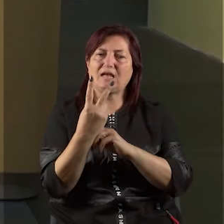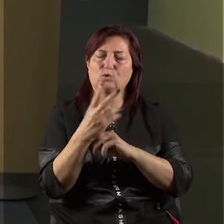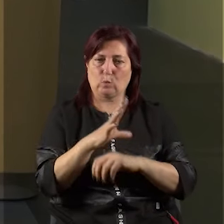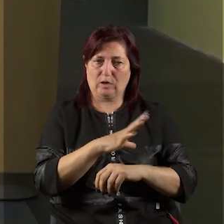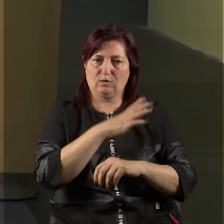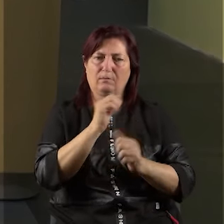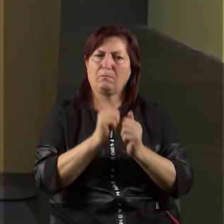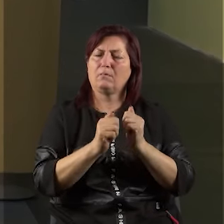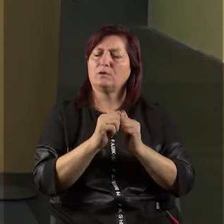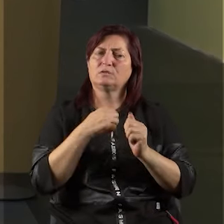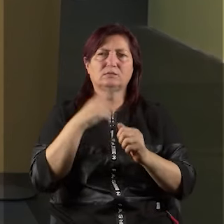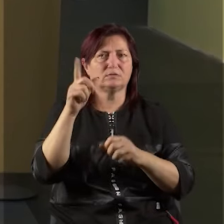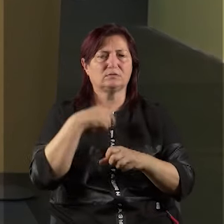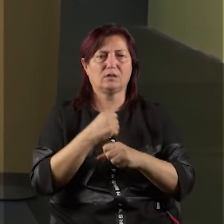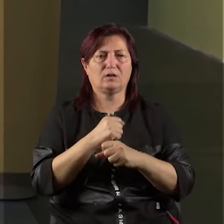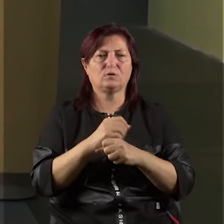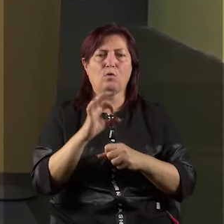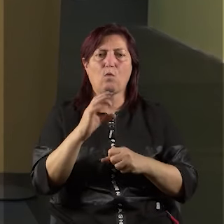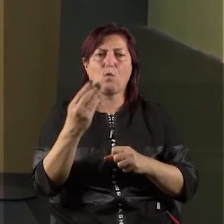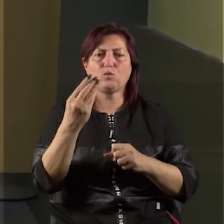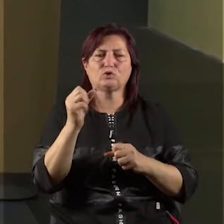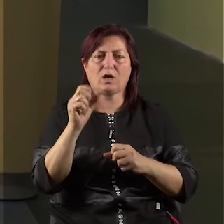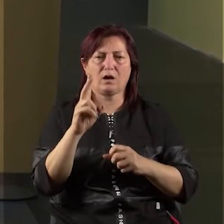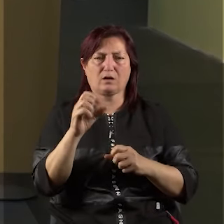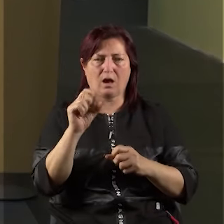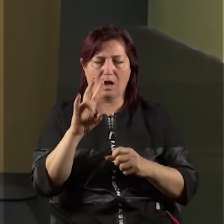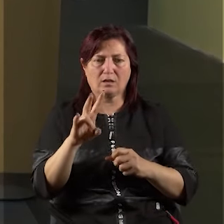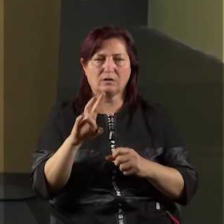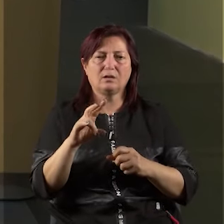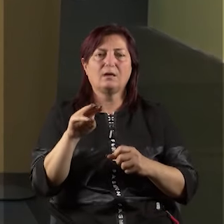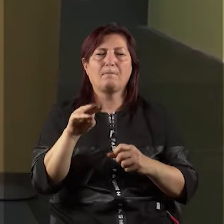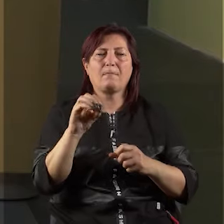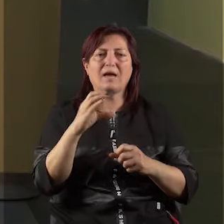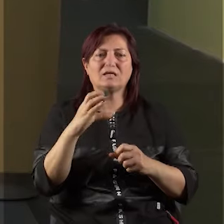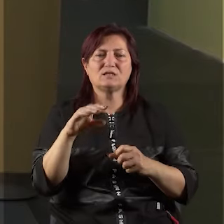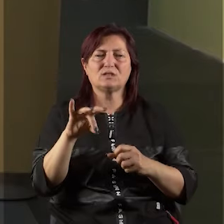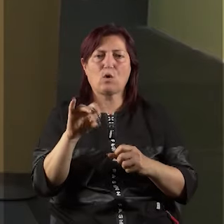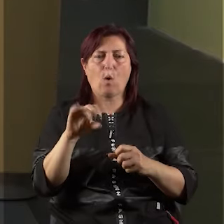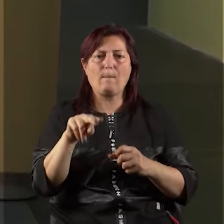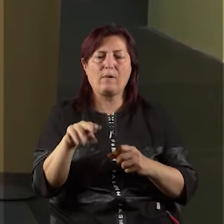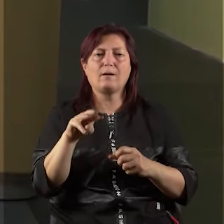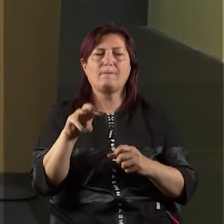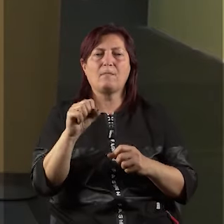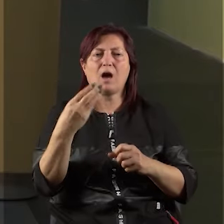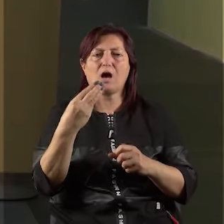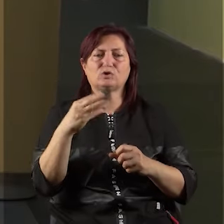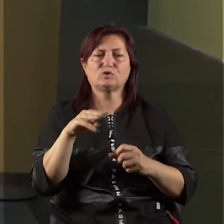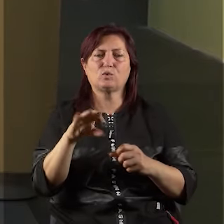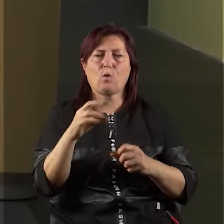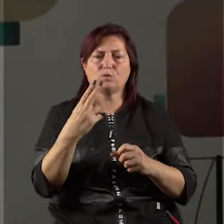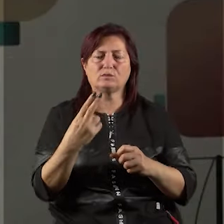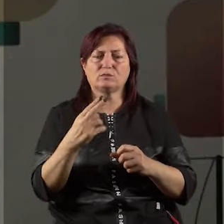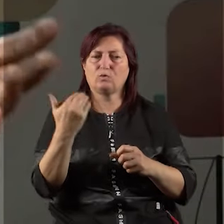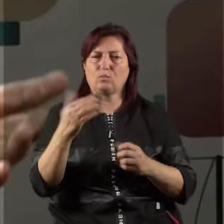ենք Օշականում, ծաղկեդրում Մեսրո Պաշտոցի շիրմաքարին, ուրեմն,